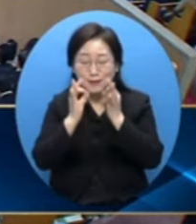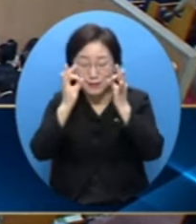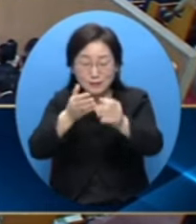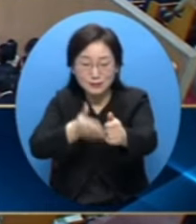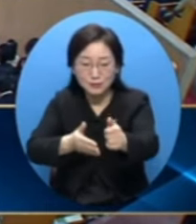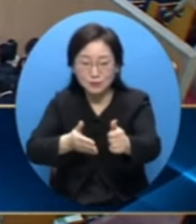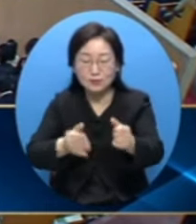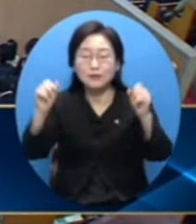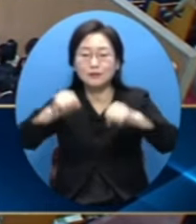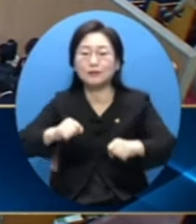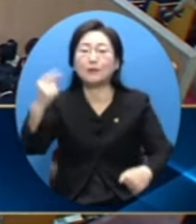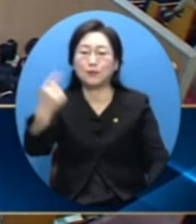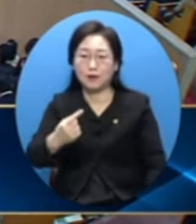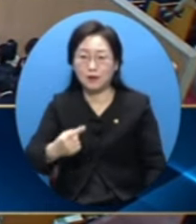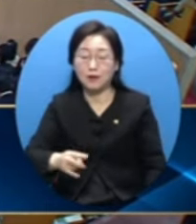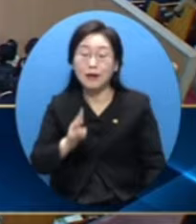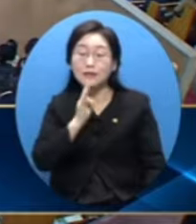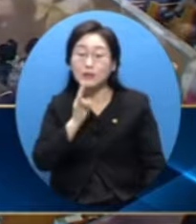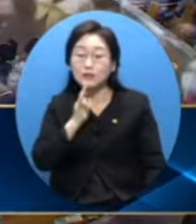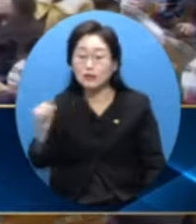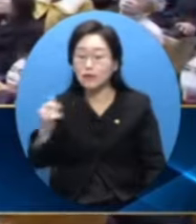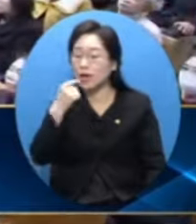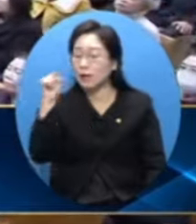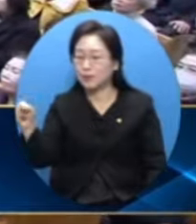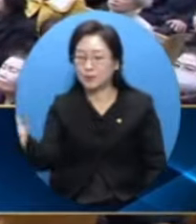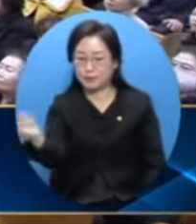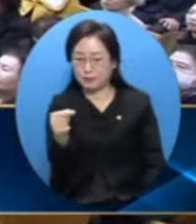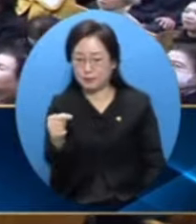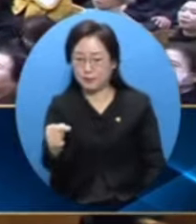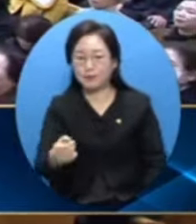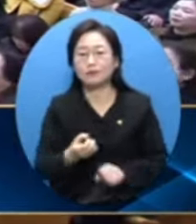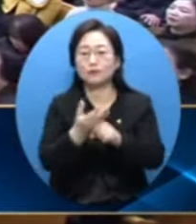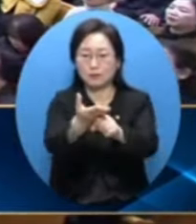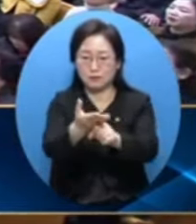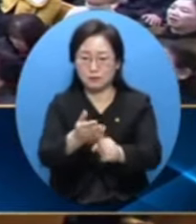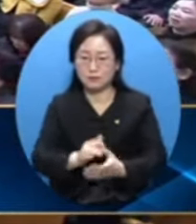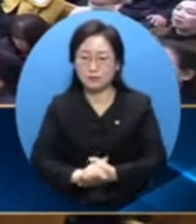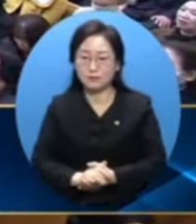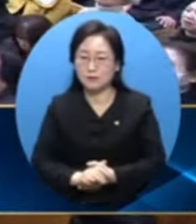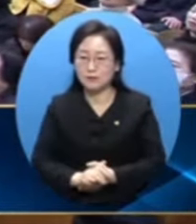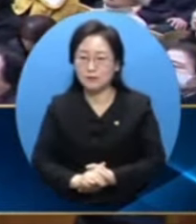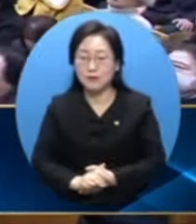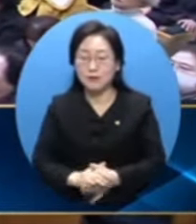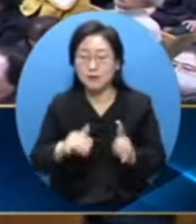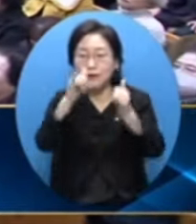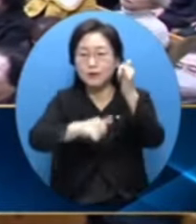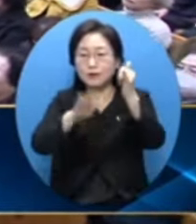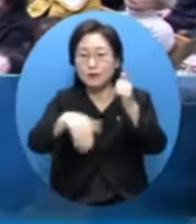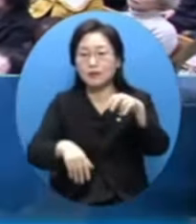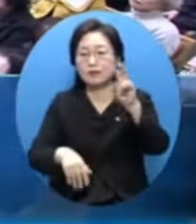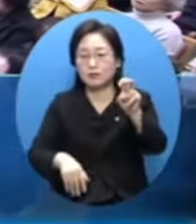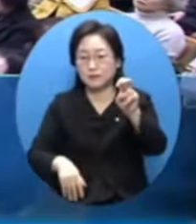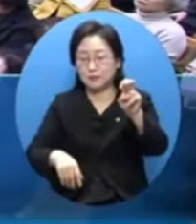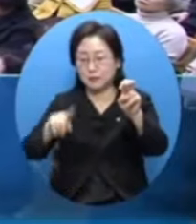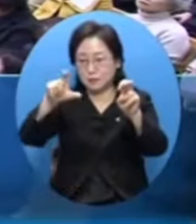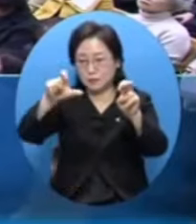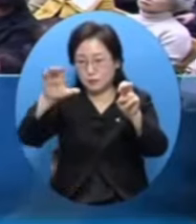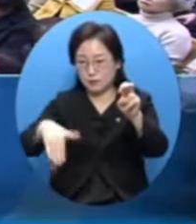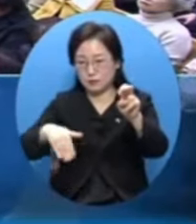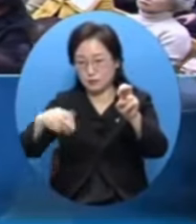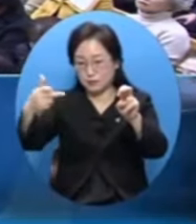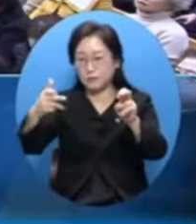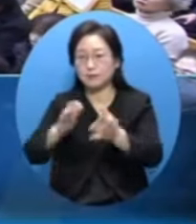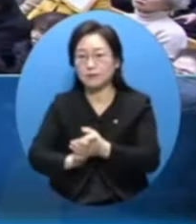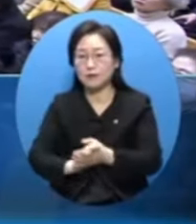응답이라고 왔습니다. 하나님께서 선자를 통해서 하나님의 응답의 말씀을 전해 주셨습니다. 역대하 20장 15절